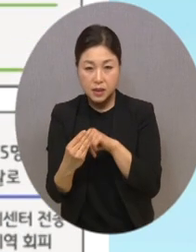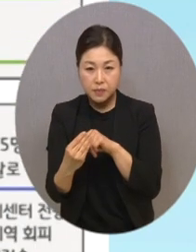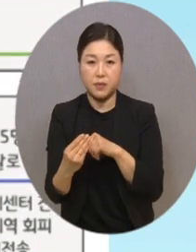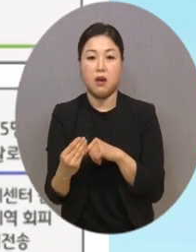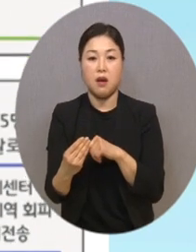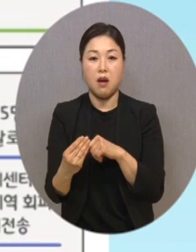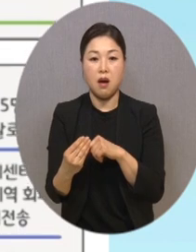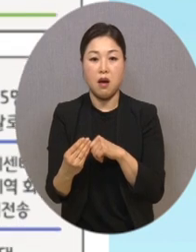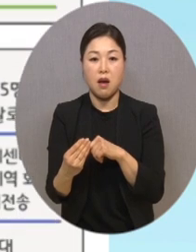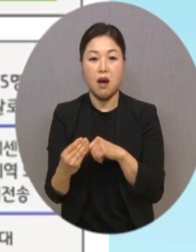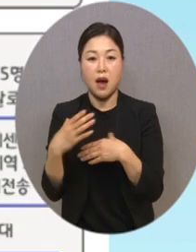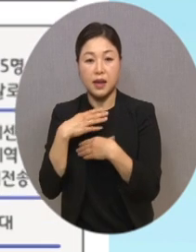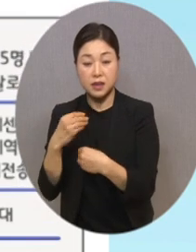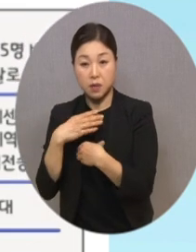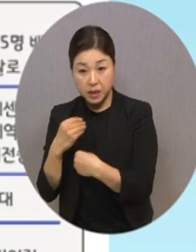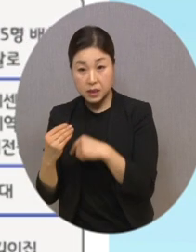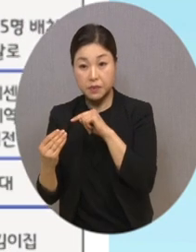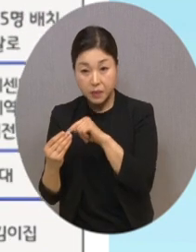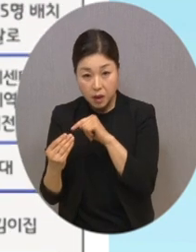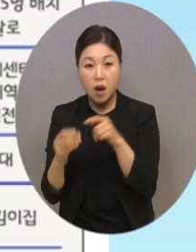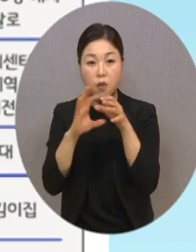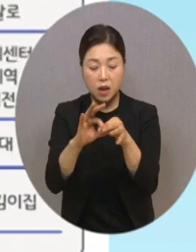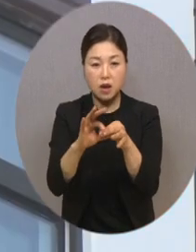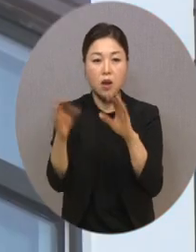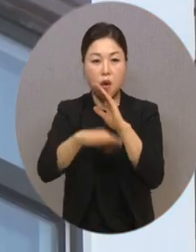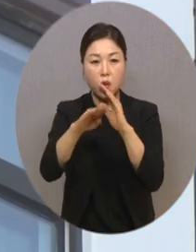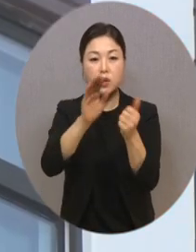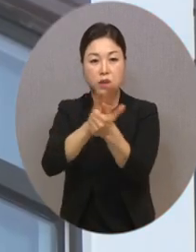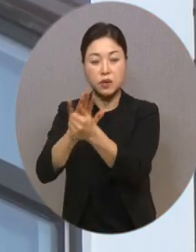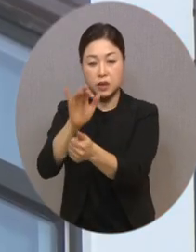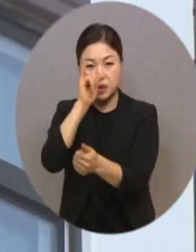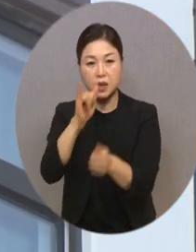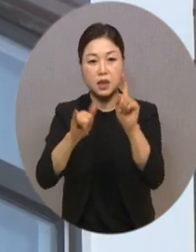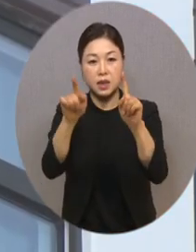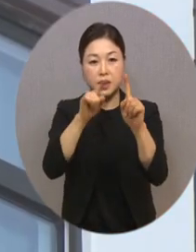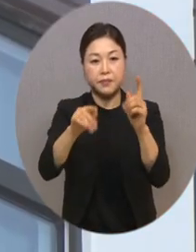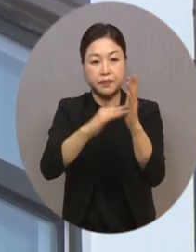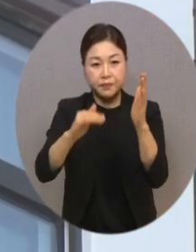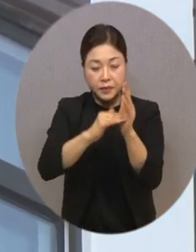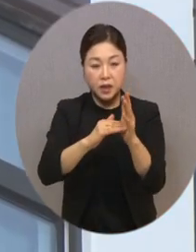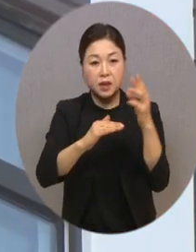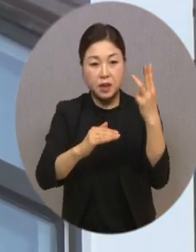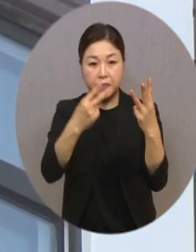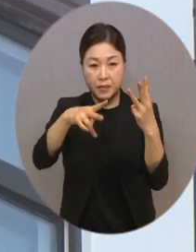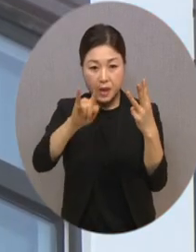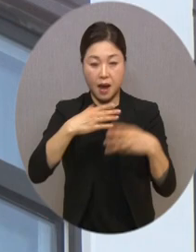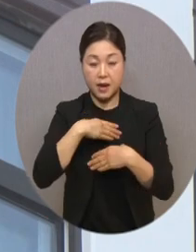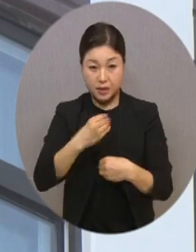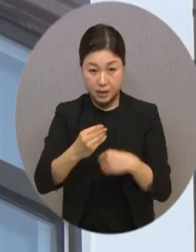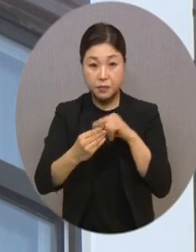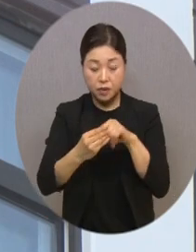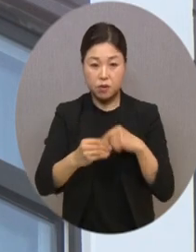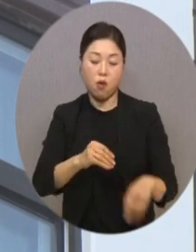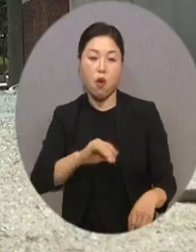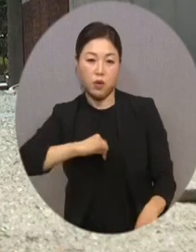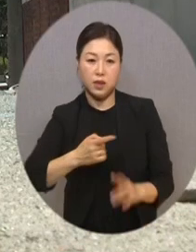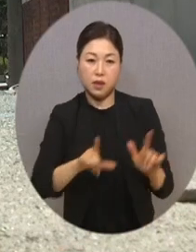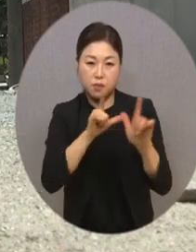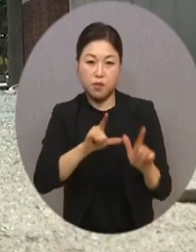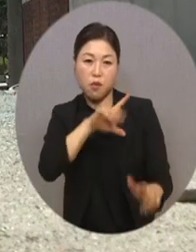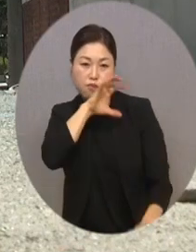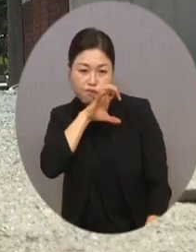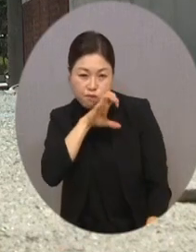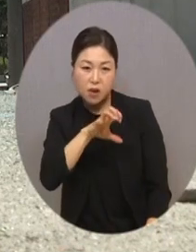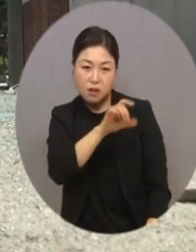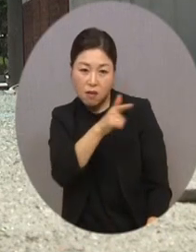공적 지원 체계를 강화합니다 이인 가구 3대 안심 지원으로 혼자 살면서 느끼는 불편과 불만 불안의 소를